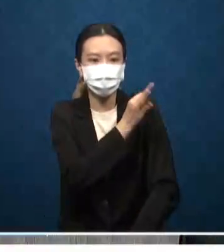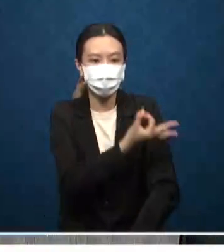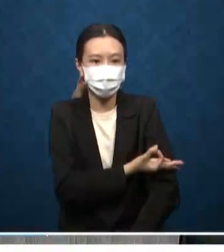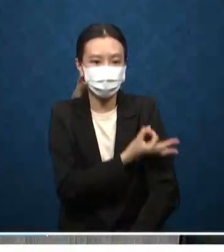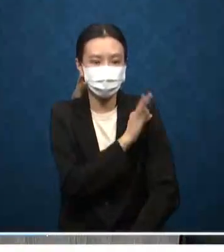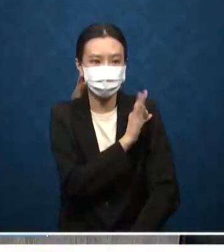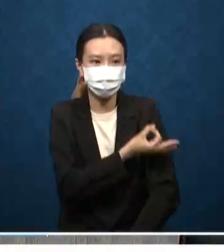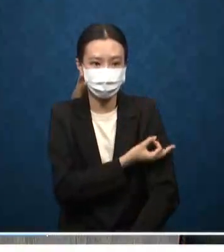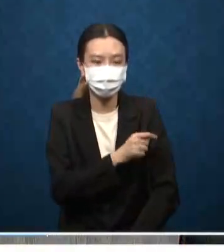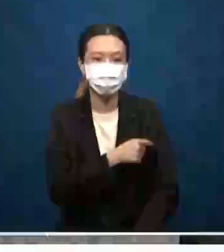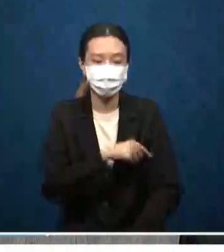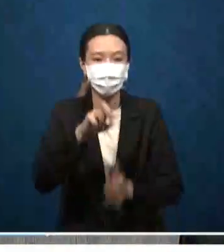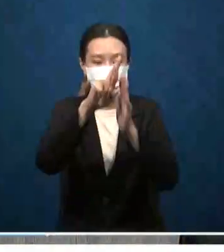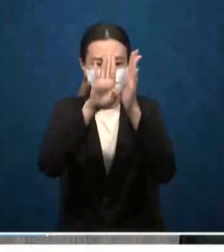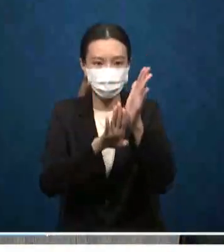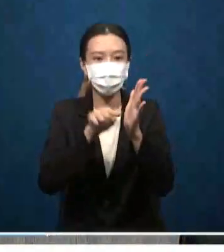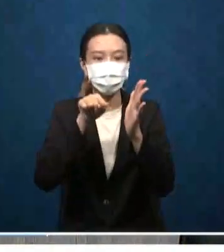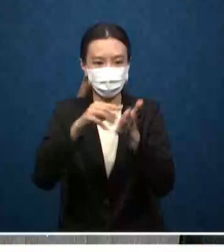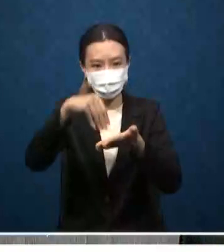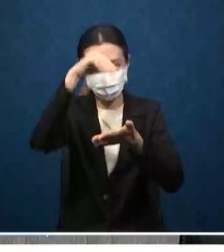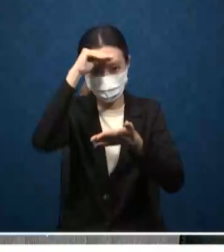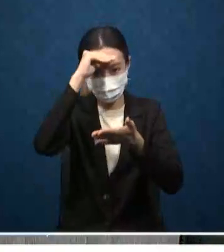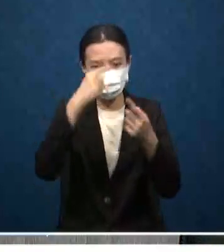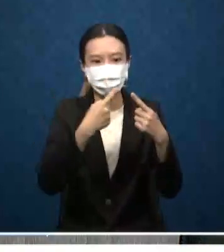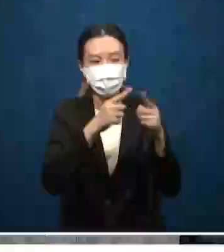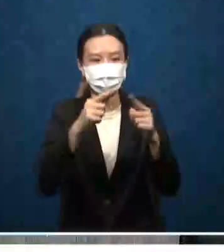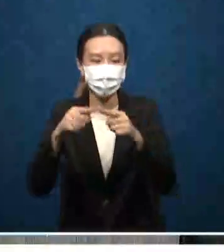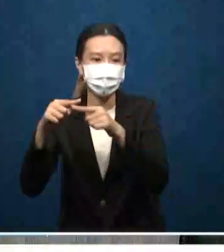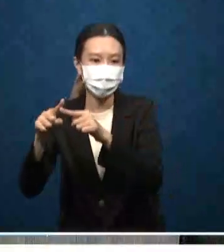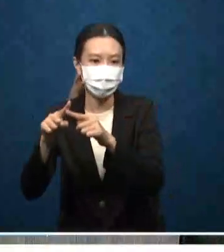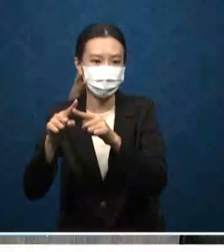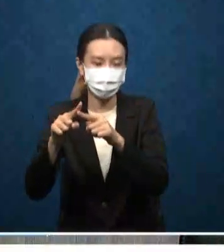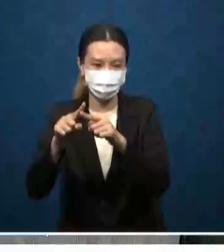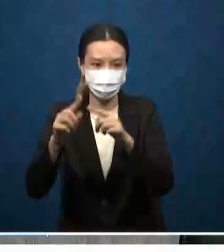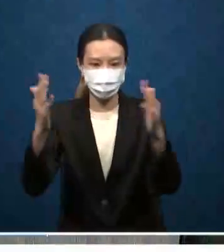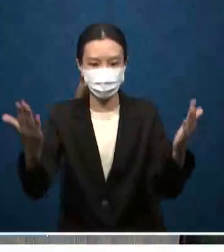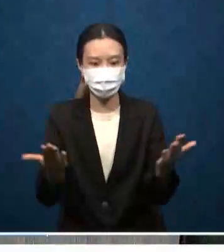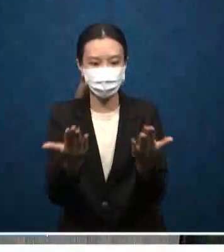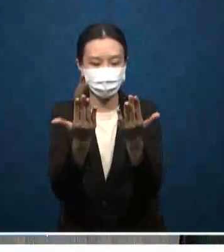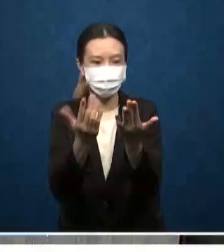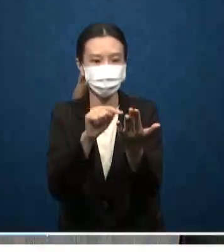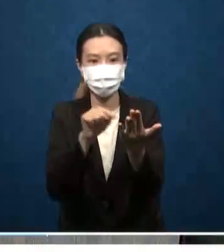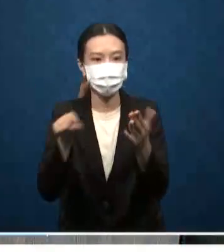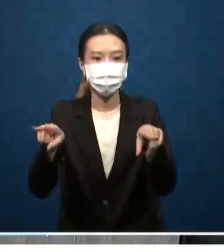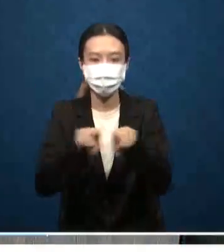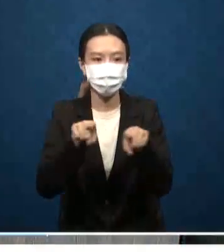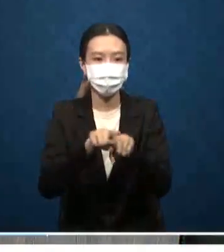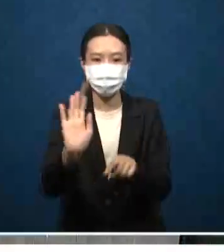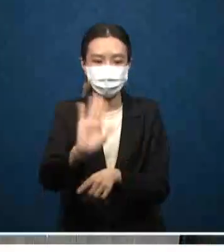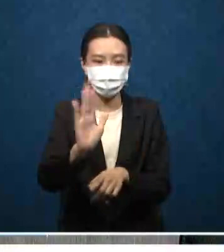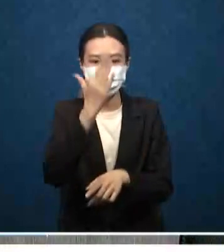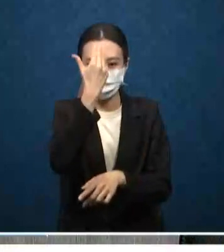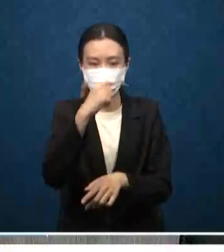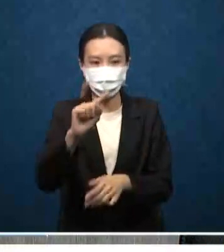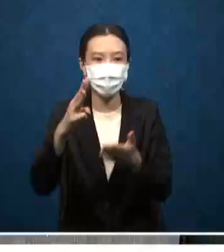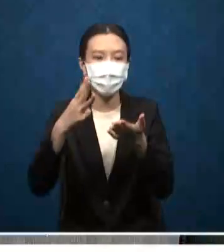ระบบการศึกษาของแต่ละประเทศนั้นจะเทียบกันไม่ได้เพราะระบบการจัดการศึกษาของแต่ละประเทศมันคือวิถี